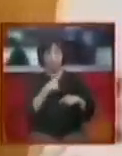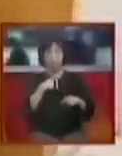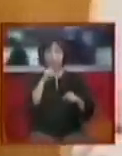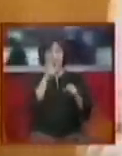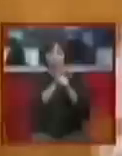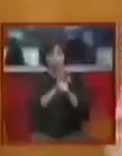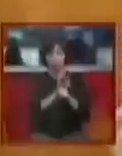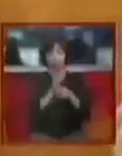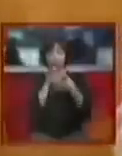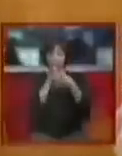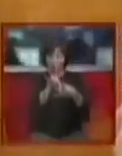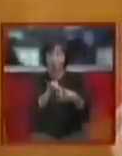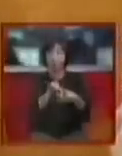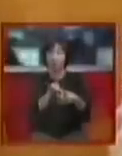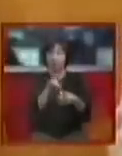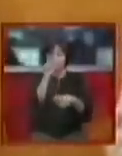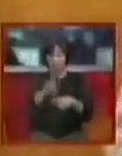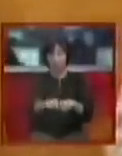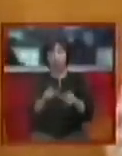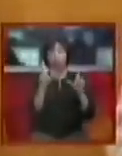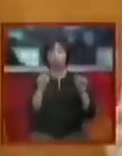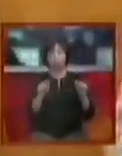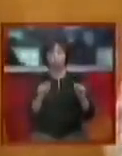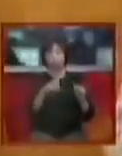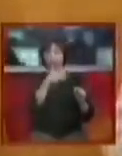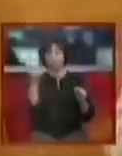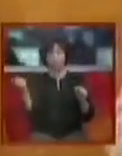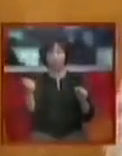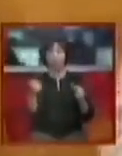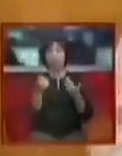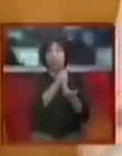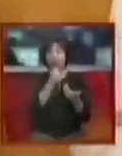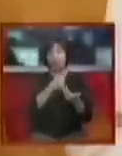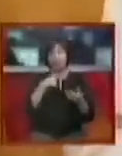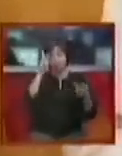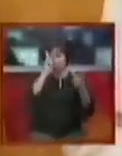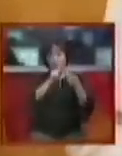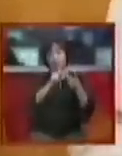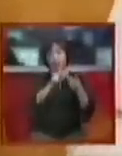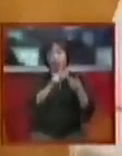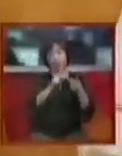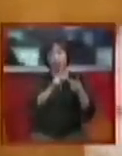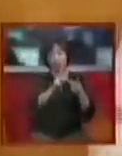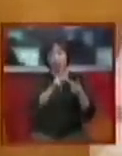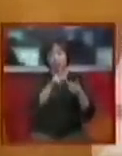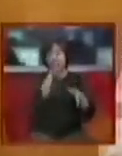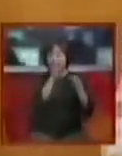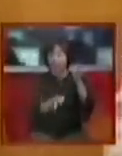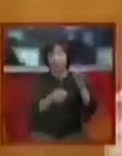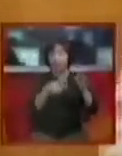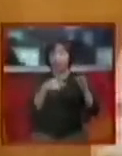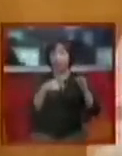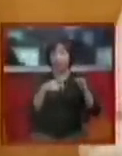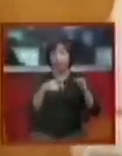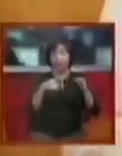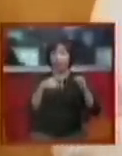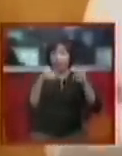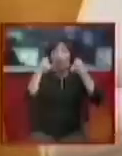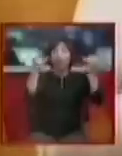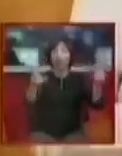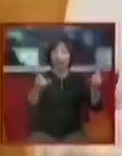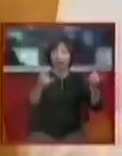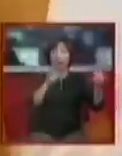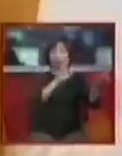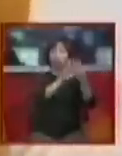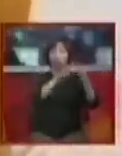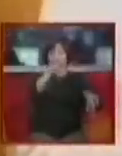sinumpahan. Ito ang kailangan nating gampanan. Simple lang ang hanggan natin. Kung inosente ka, buong loob kang haharap sa